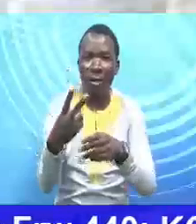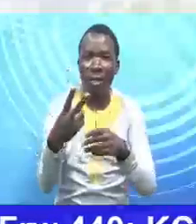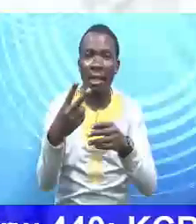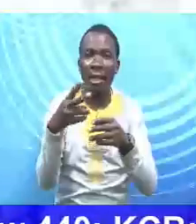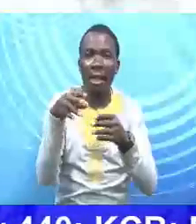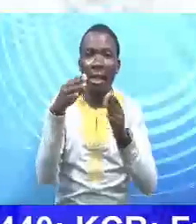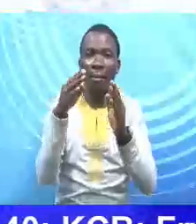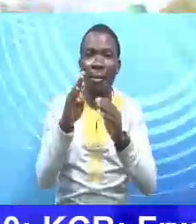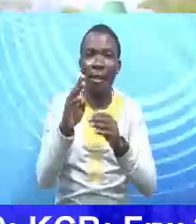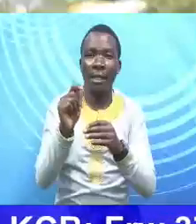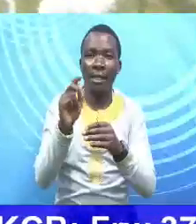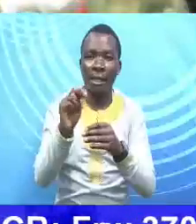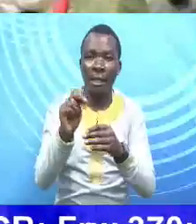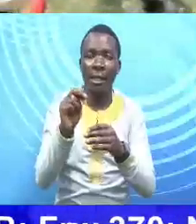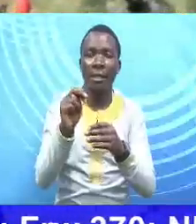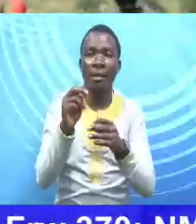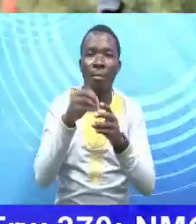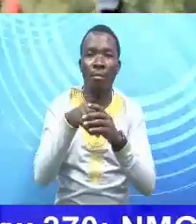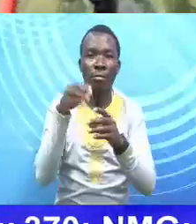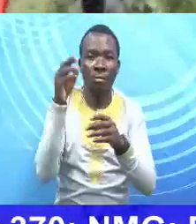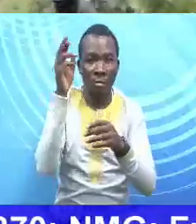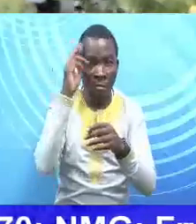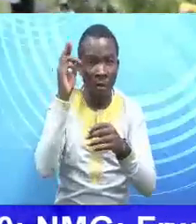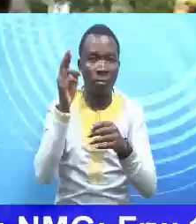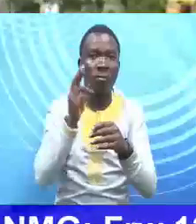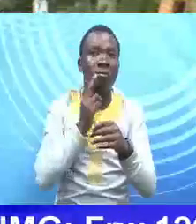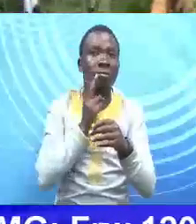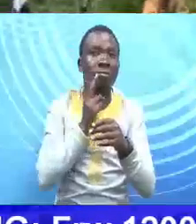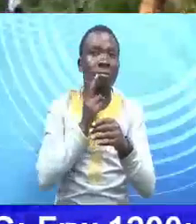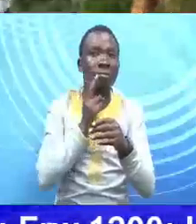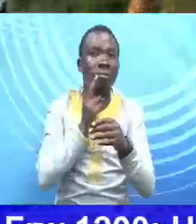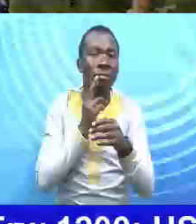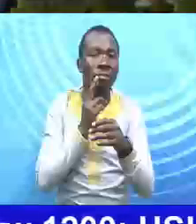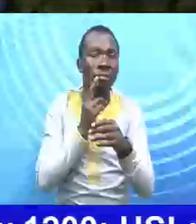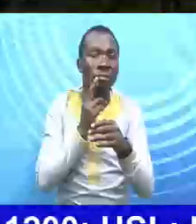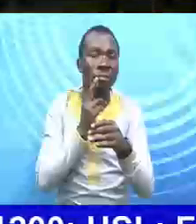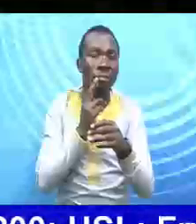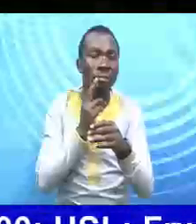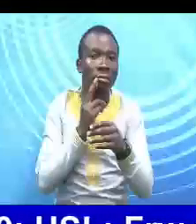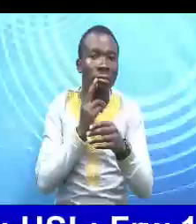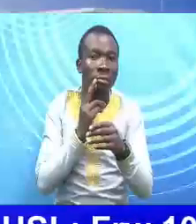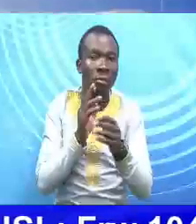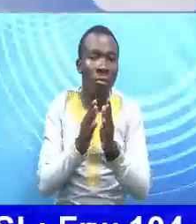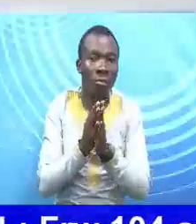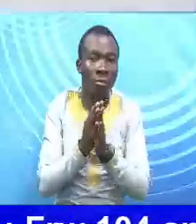kagari ka Buhoro. Nge ndi Mahoro Samson mu karere ka Ruhango.